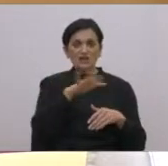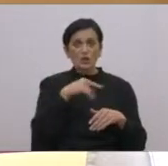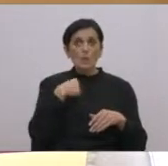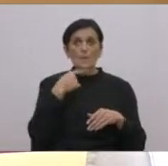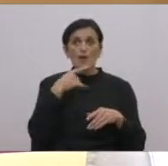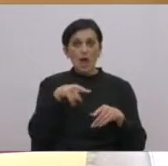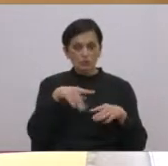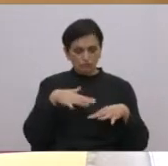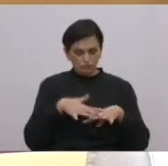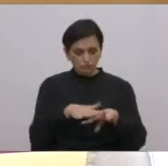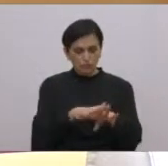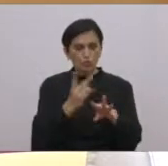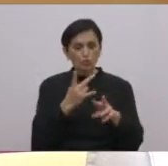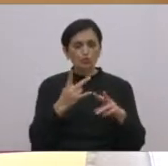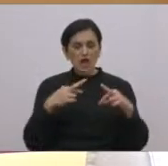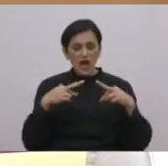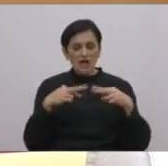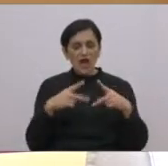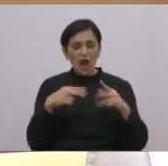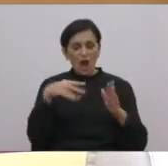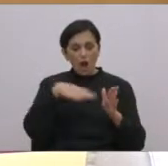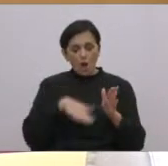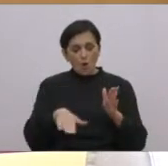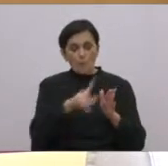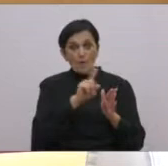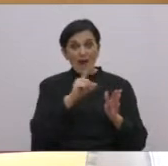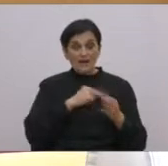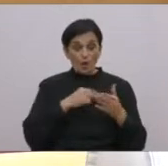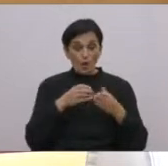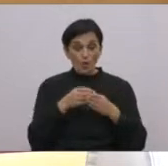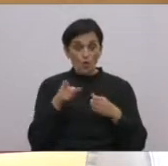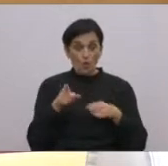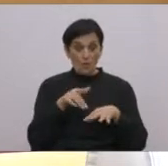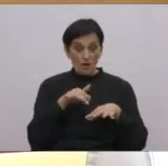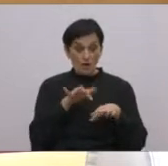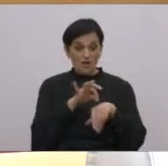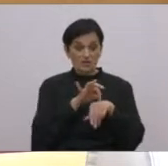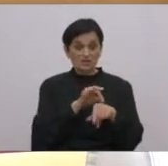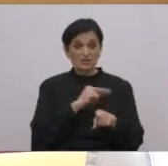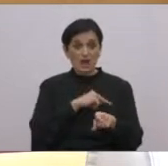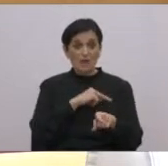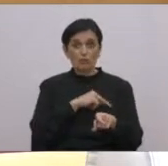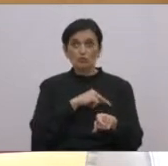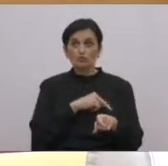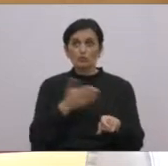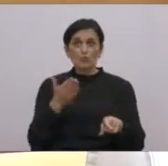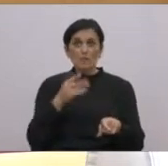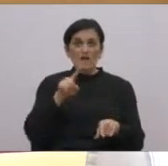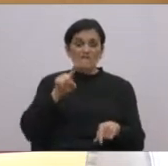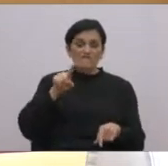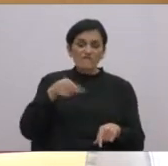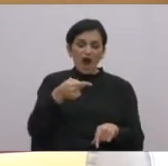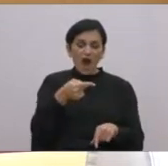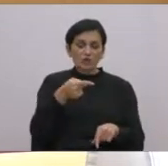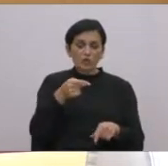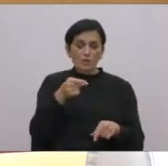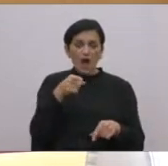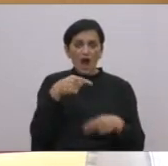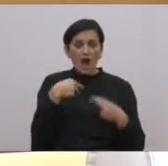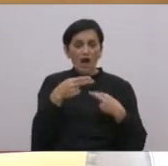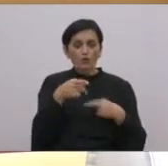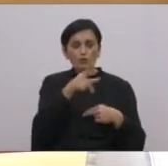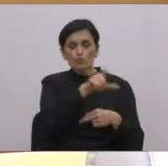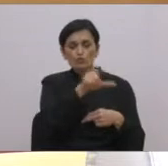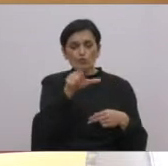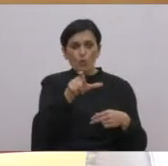უნდა გამოიცვალოს, უნდა გამოიცვალოს, მაგრამ კომპანია რომელიც აწარმოებს ამ სამუშაოებს არავითარი ვალდებულება და ანგარიშვალდებულება